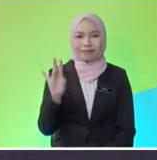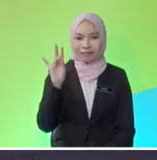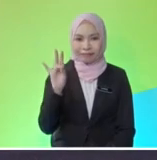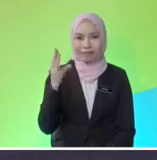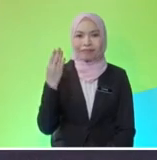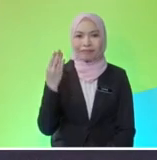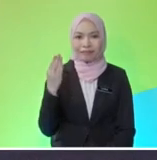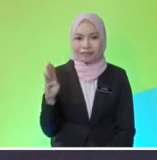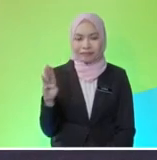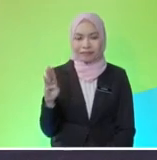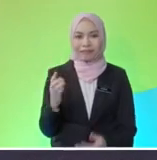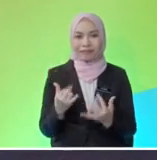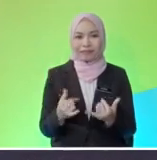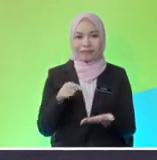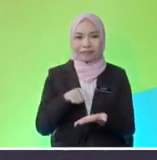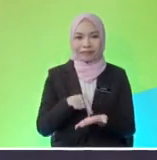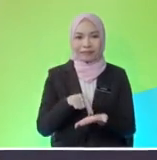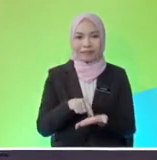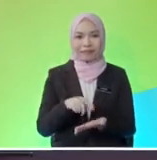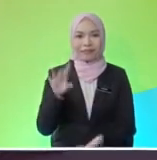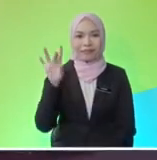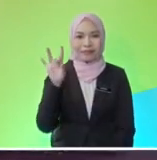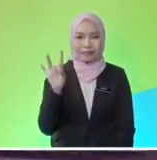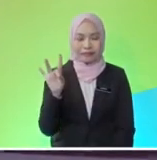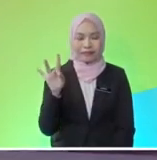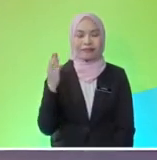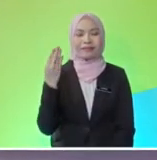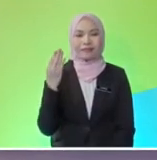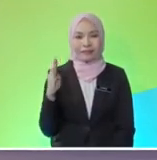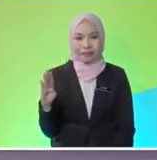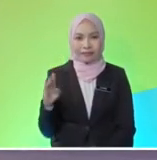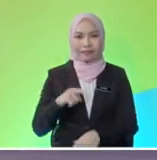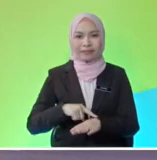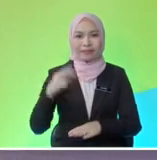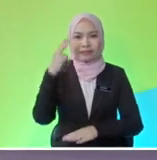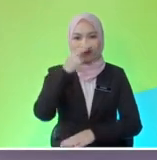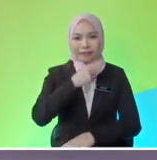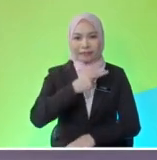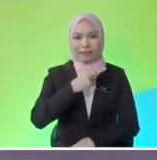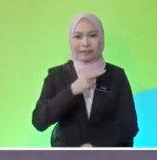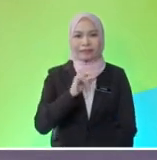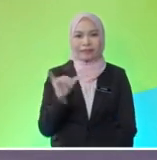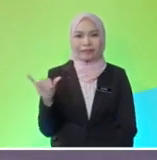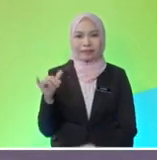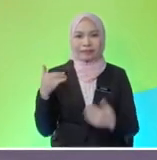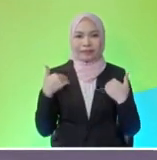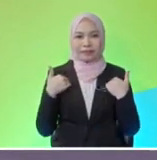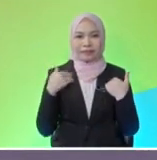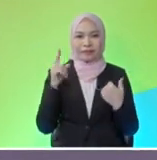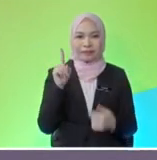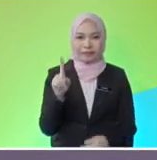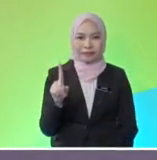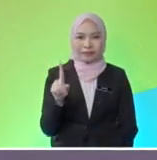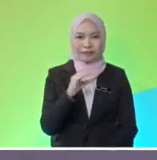adalah 18. Di mana di hadapan dia ada 1, Dan di belakangnya ialah 8. Dia